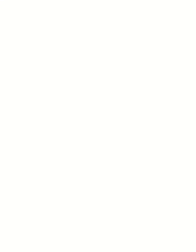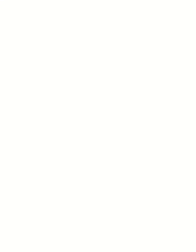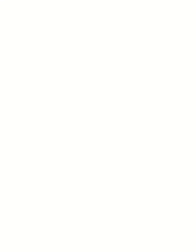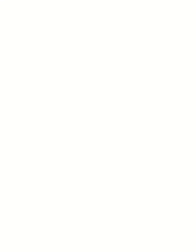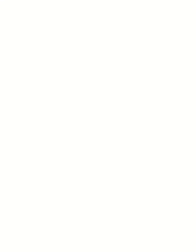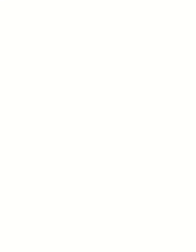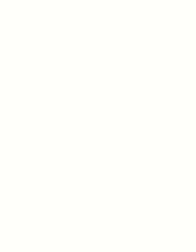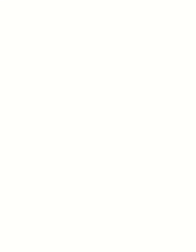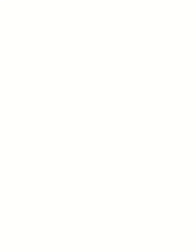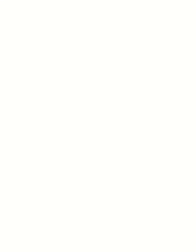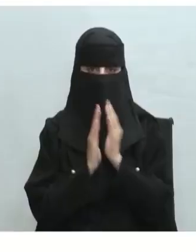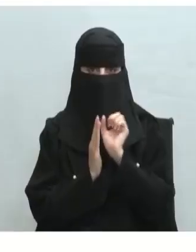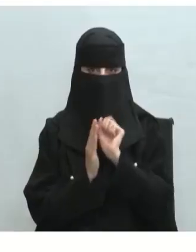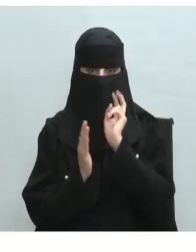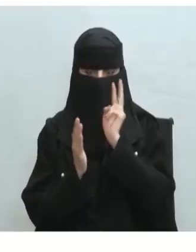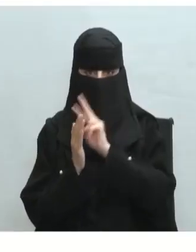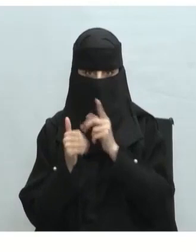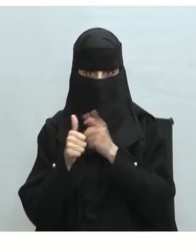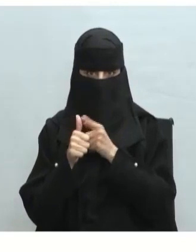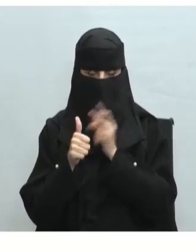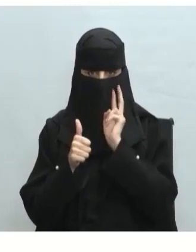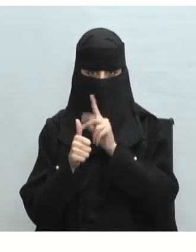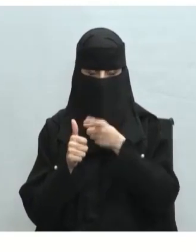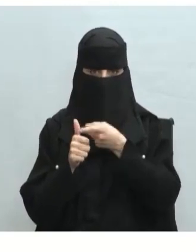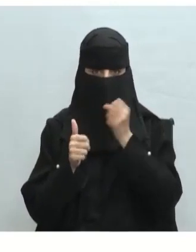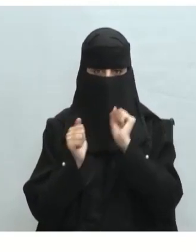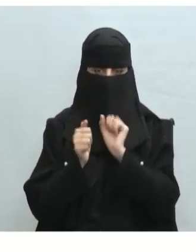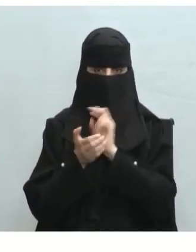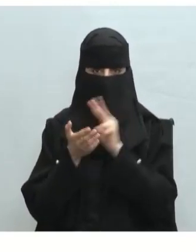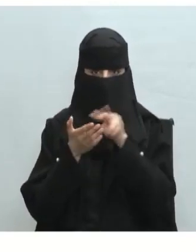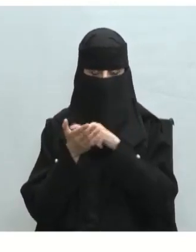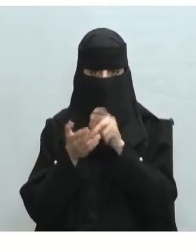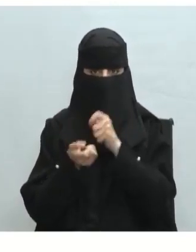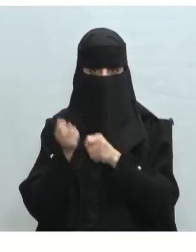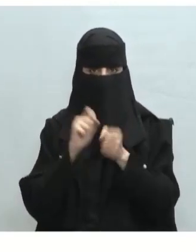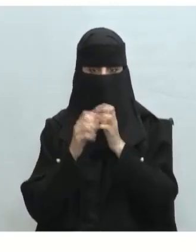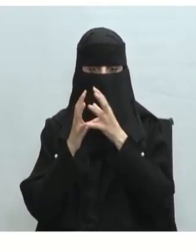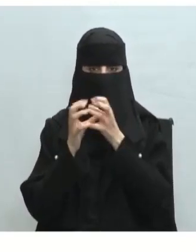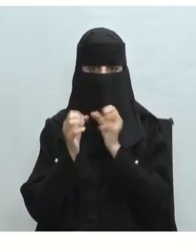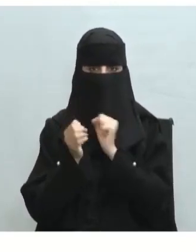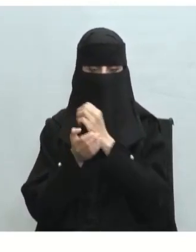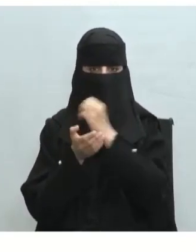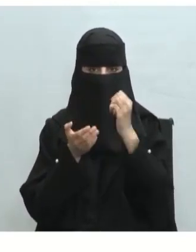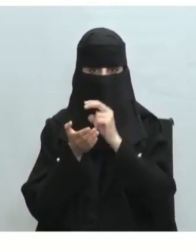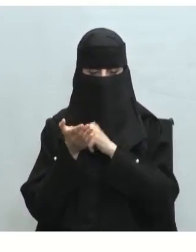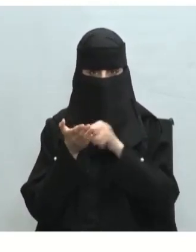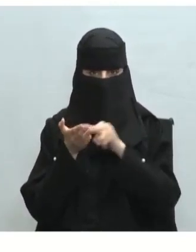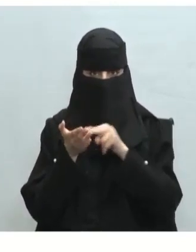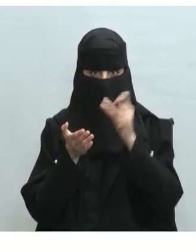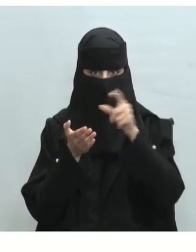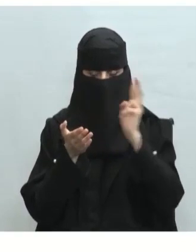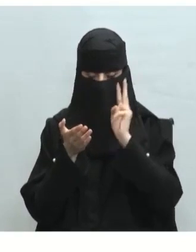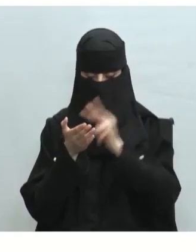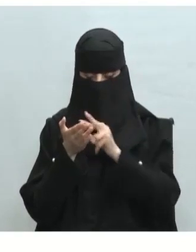بمراجع القرائيه هنا الاول يقول في القراءه هي عمليه تكوين المعنى من نصوص مكتوبه ويمكن للقارئ ان يصل الى مستويات